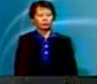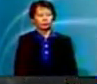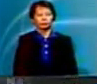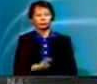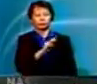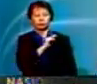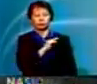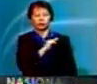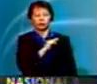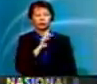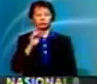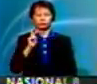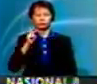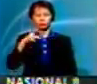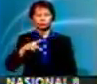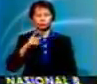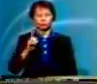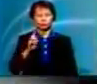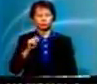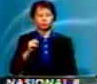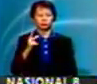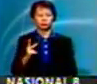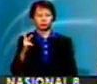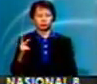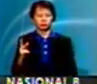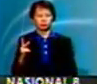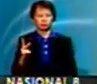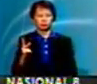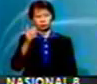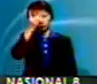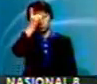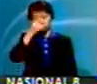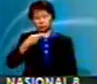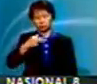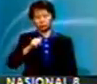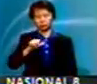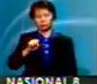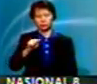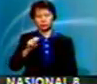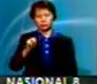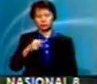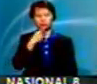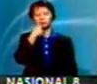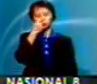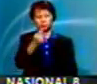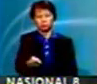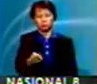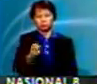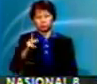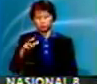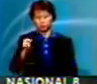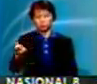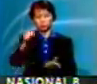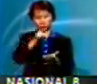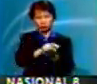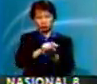Menteri Perdagangan Dalam Negeri, Koperasi dan Kepenggunaan KPDNKK Datuk Seri Hassan Malik dalam satu kenyataan memberitahu kes yang